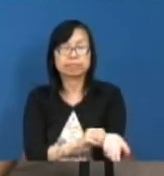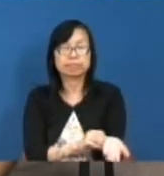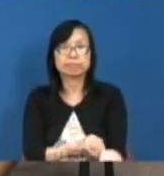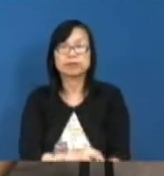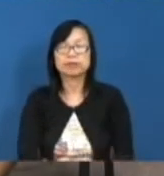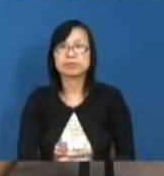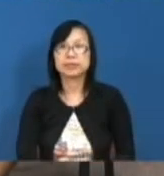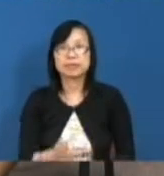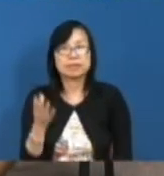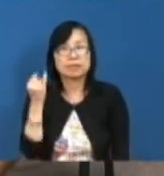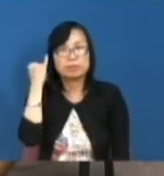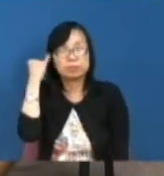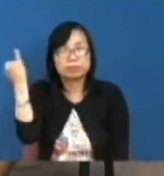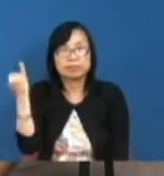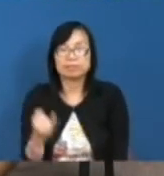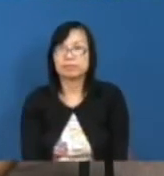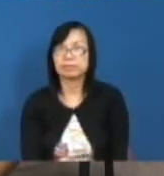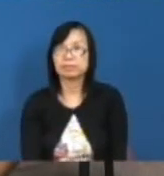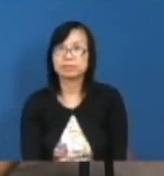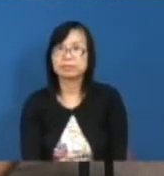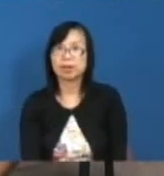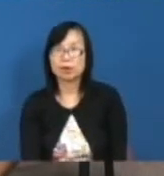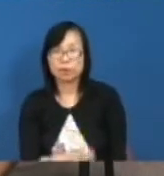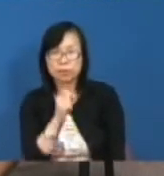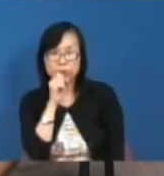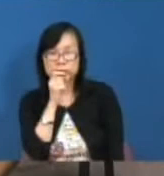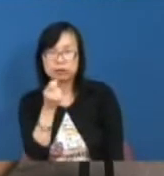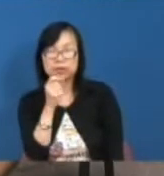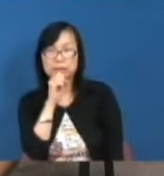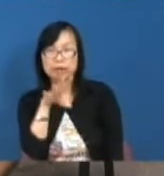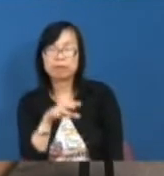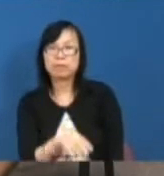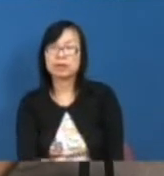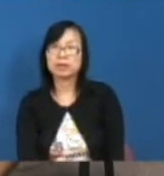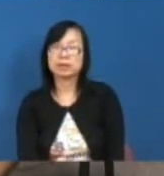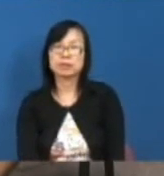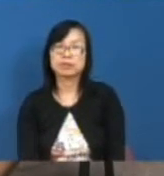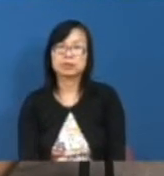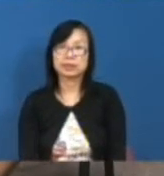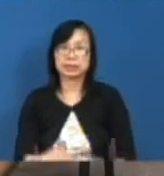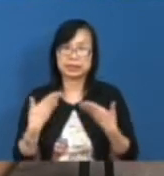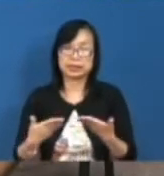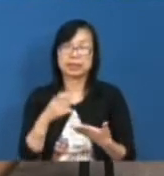不明白他講咩？ 即係不由自主。咁我好簡單，我問你啊。咁而家2012，咁2016佢真係有幾多席咧？